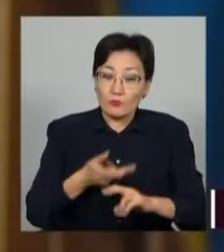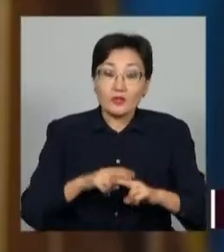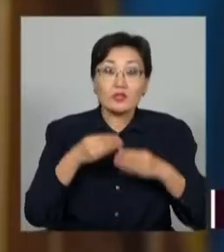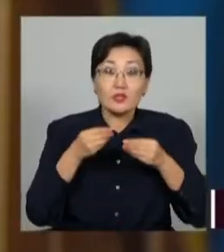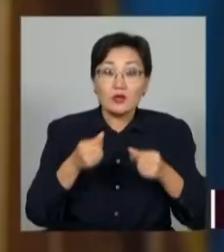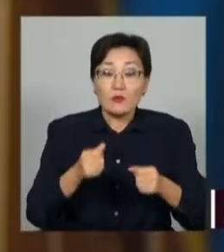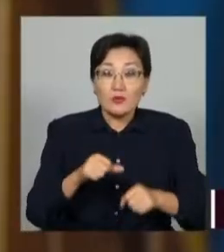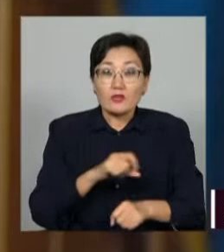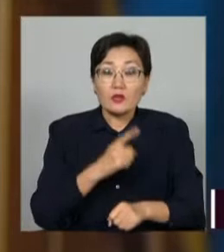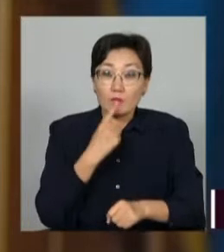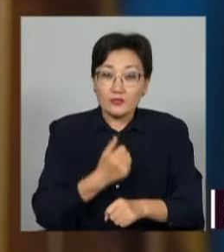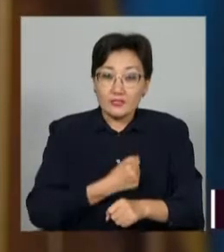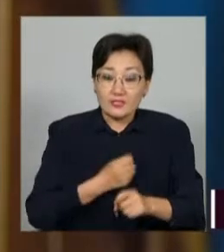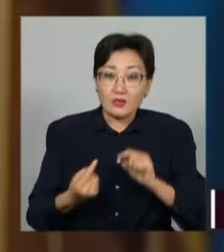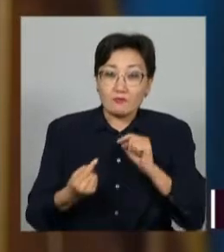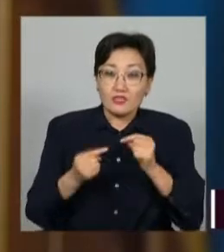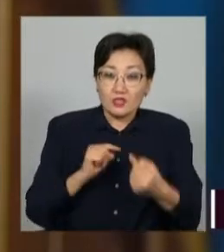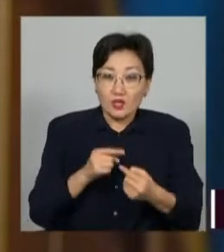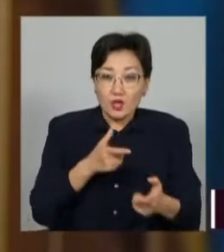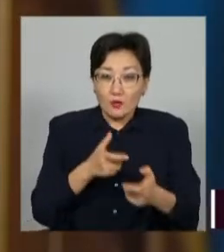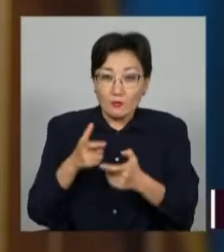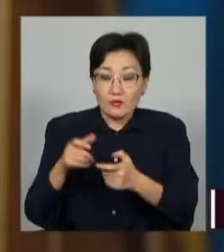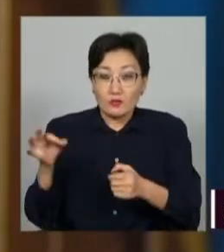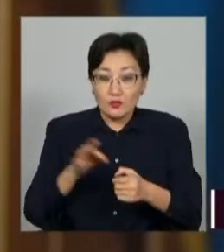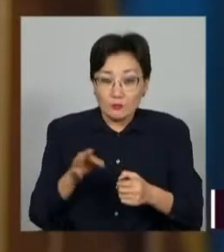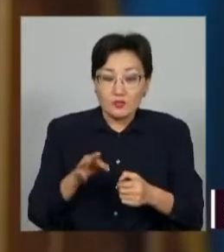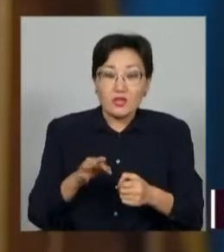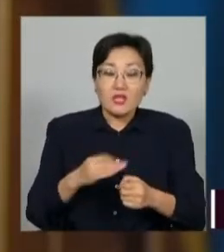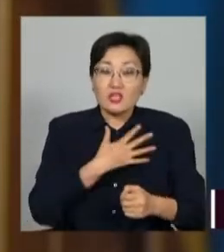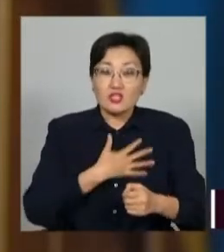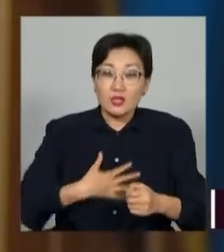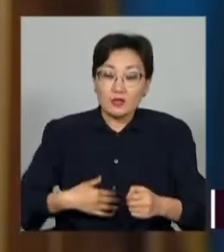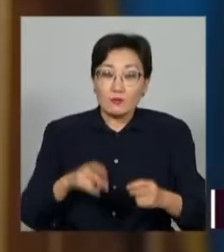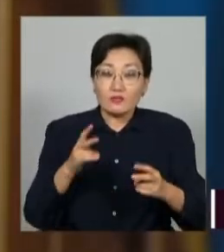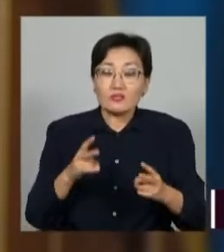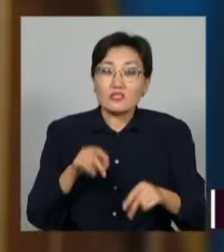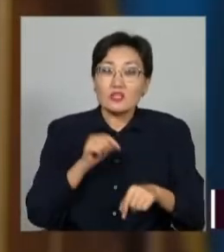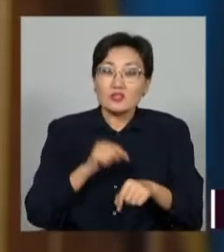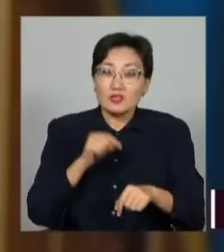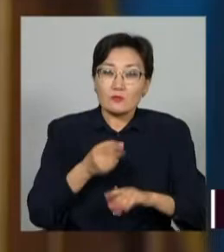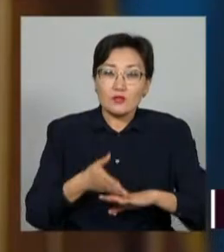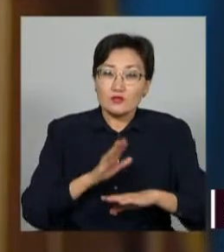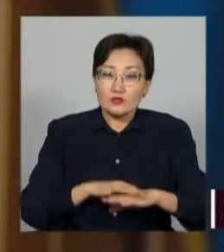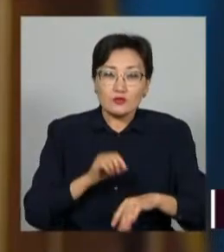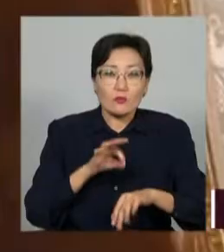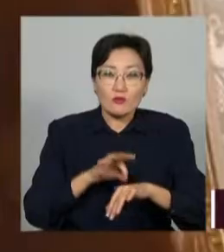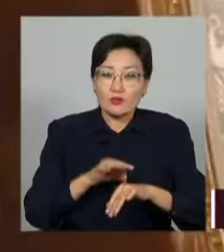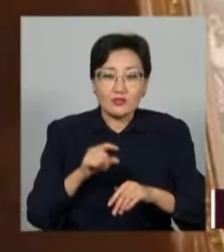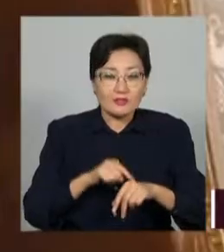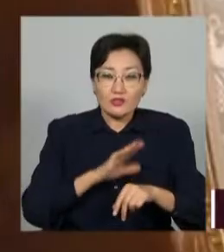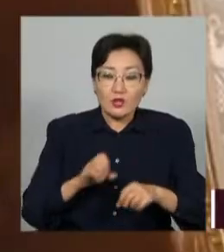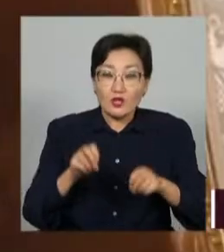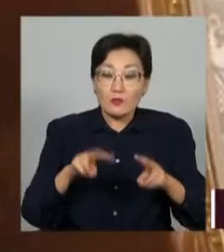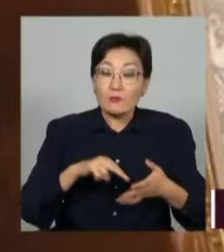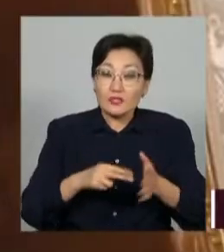әсерінен қарулы күш әскерлері қарсылық танытып, оқ атқан кезде де әдетте жараланғандар сезінетін ауырсынуды сезінбеді. Бұл да арнайы